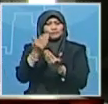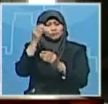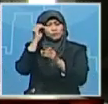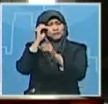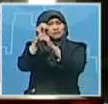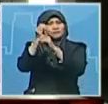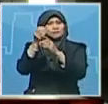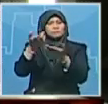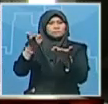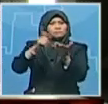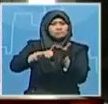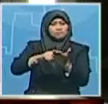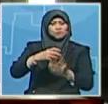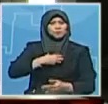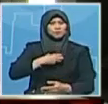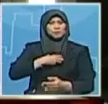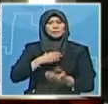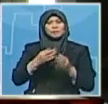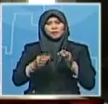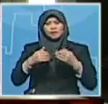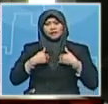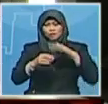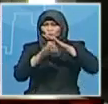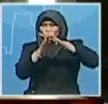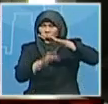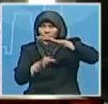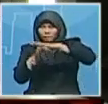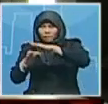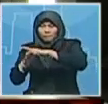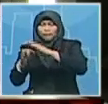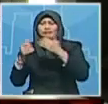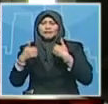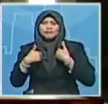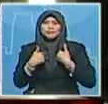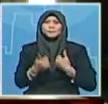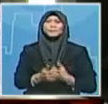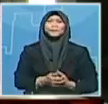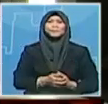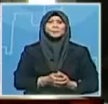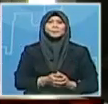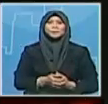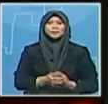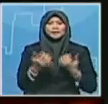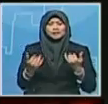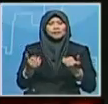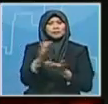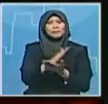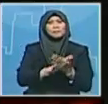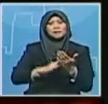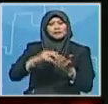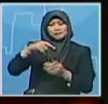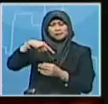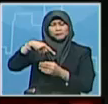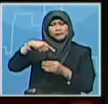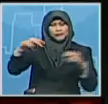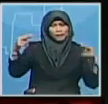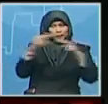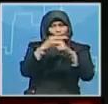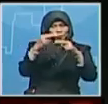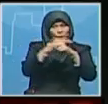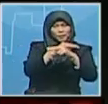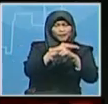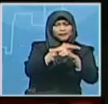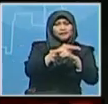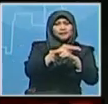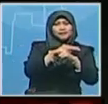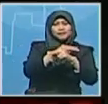tujuan melaporkan kalau ada pothole. Dato' Sri, tadi ada persoalan berkait dengan bypass Pasir Mas. Soalan Encik Saifuddin